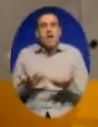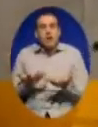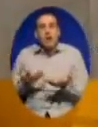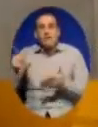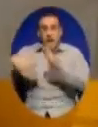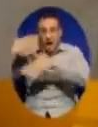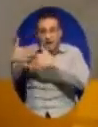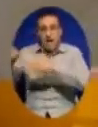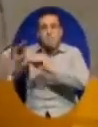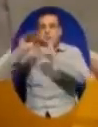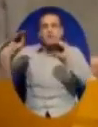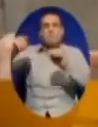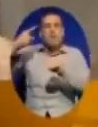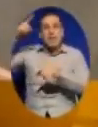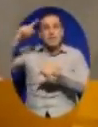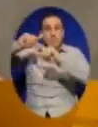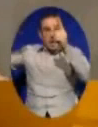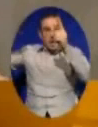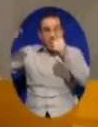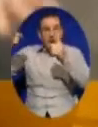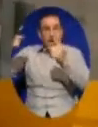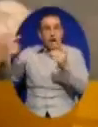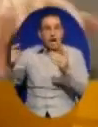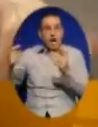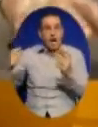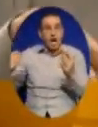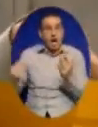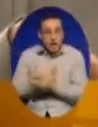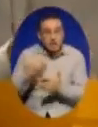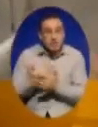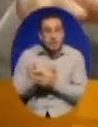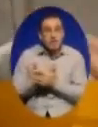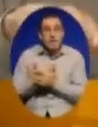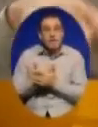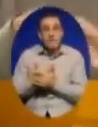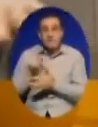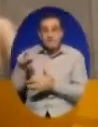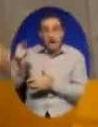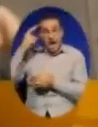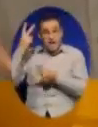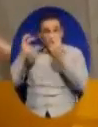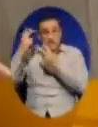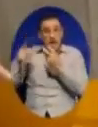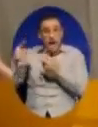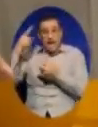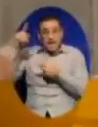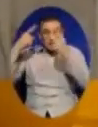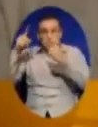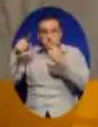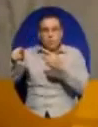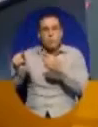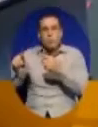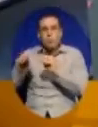מלמדים את היזמים האחרים, יוצאת רשת של יזמים. והידע היזמי עובר ברשת הזאת מדור לדור. זאת אומרת,